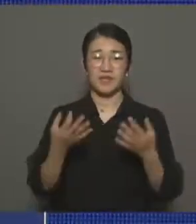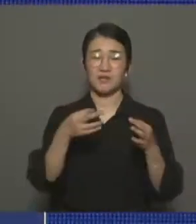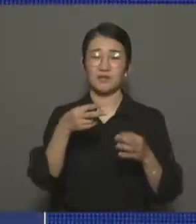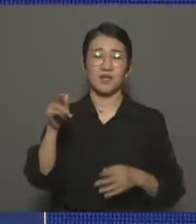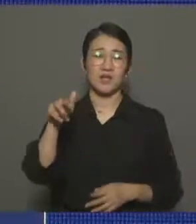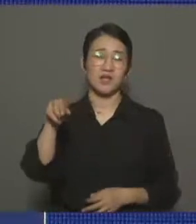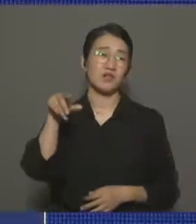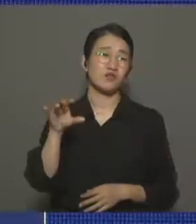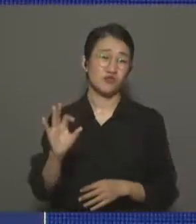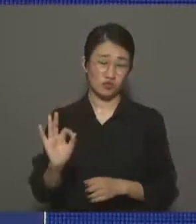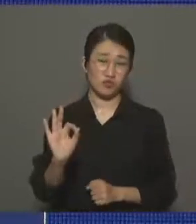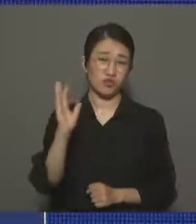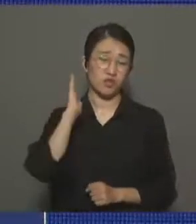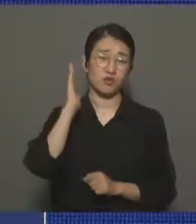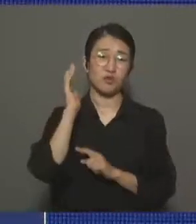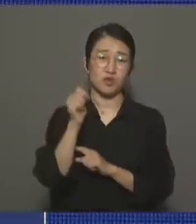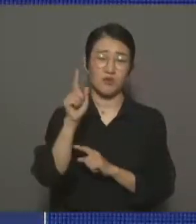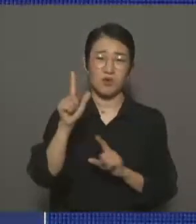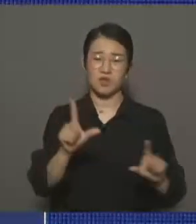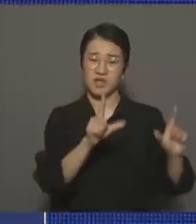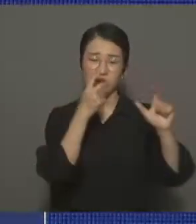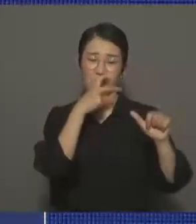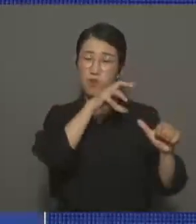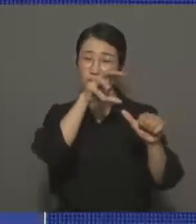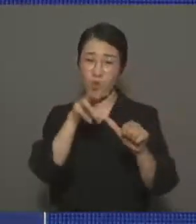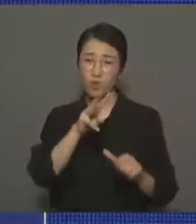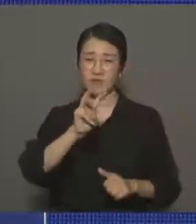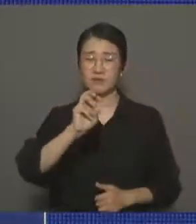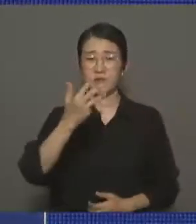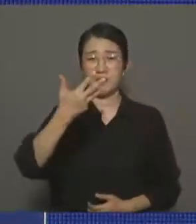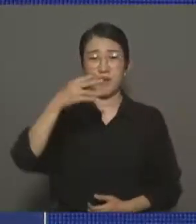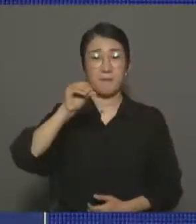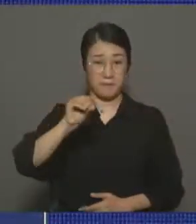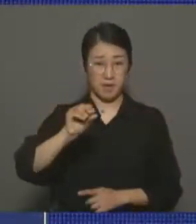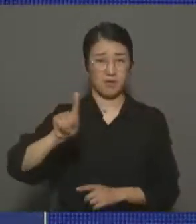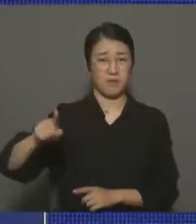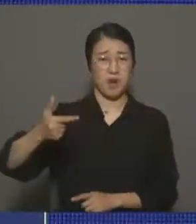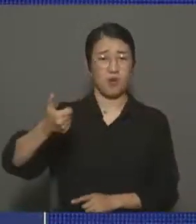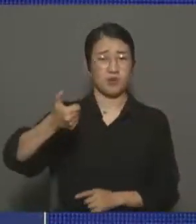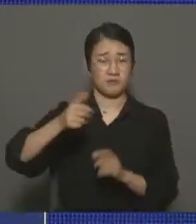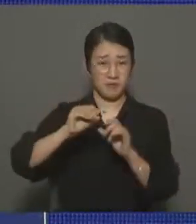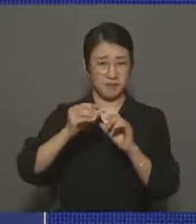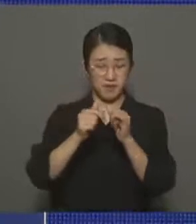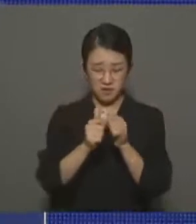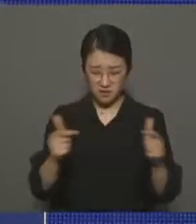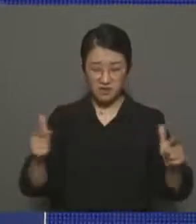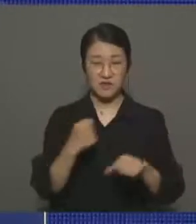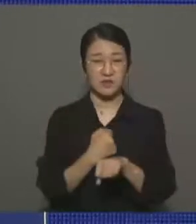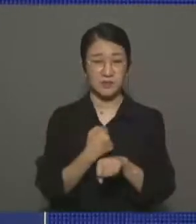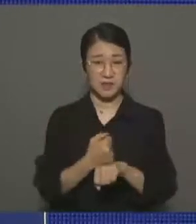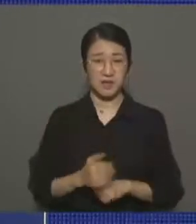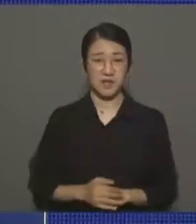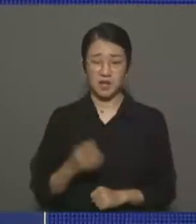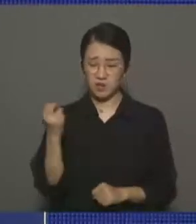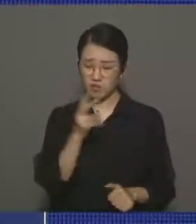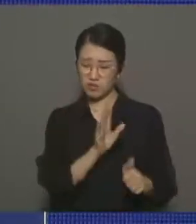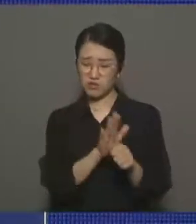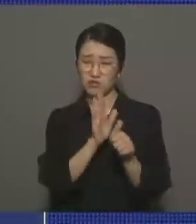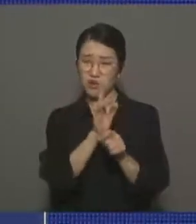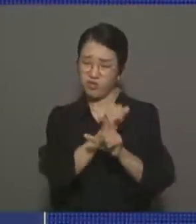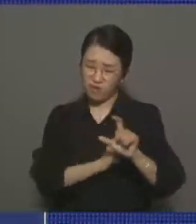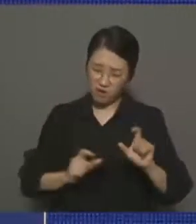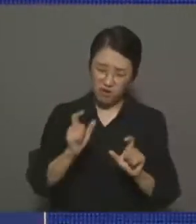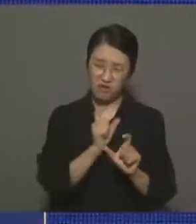정부는 생활보호 대상자 38만 명을 150만 명으로 더 늘렸습니다. 그리고 지원을 무려 3배나 더